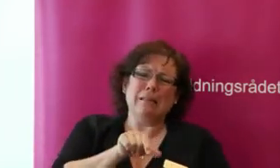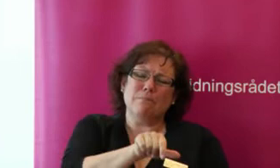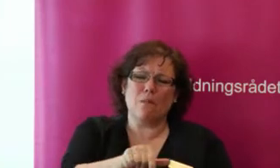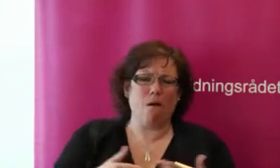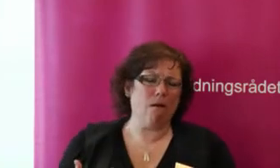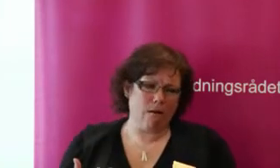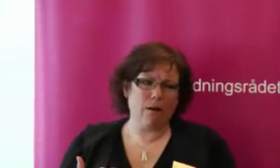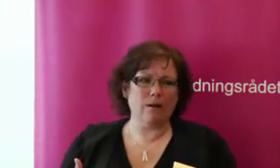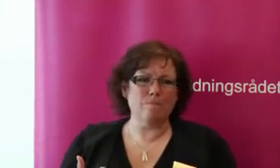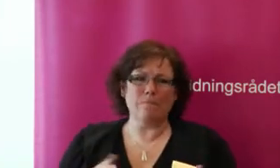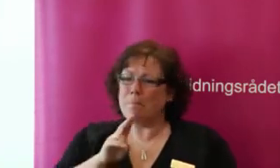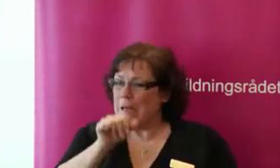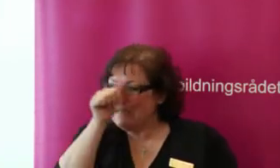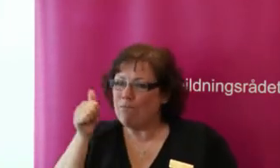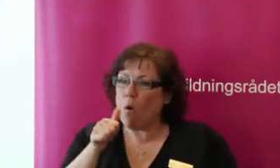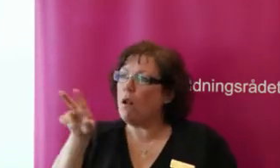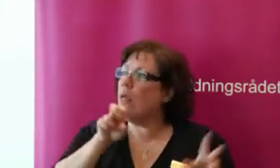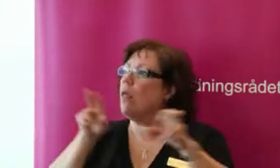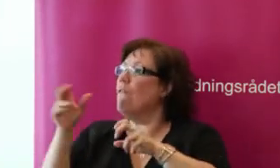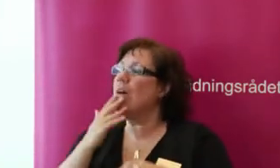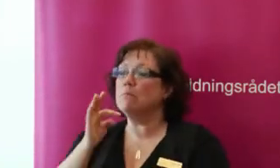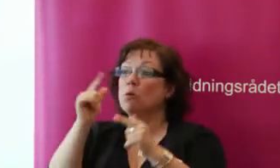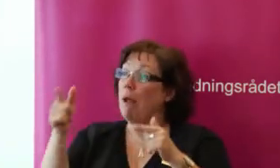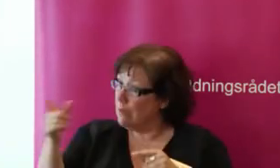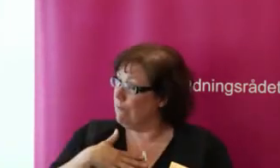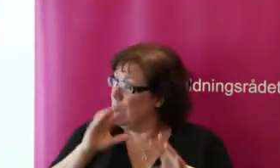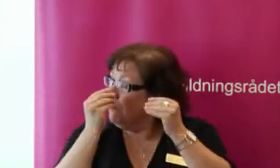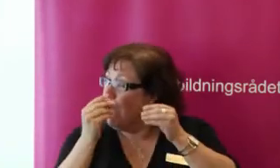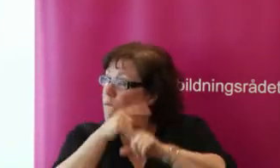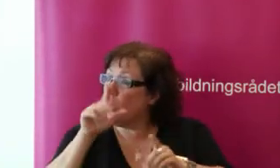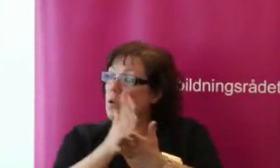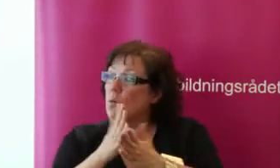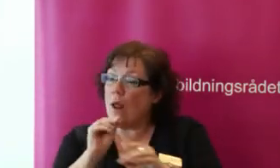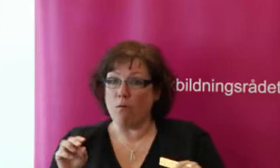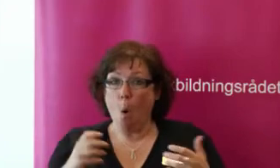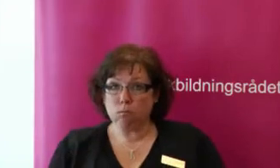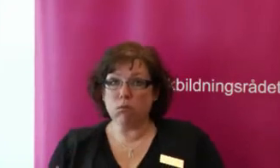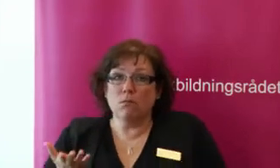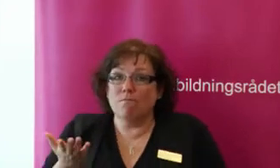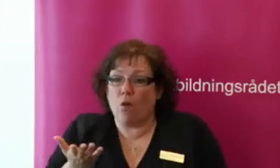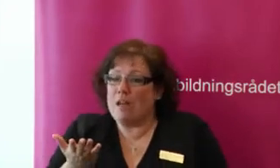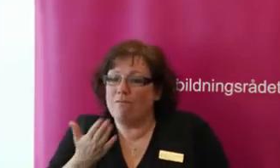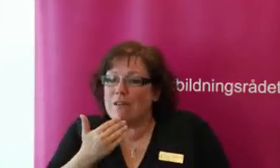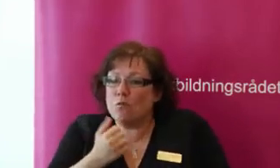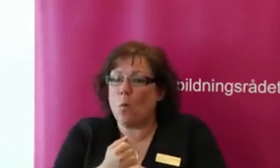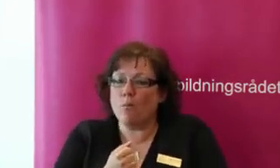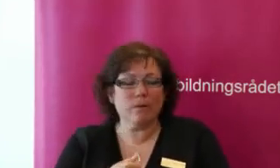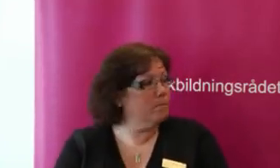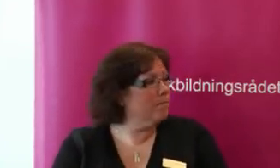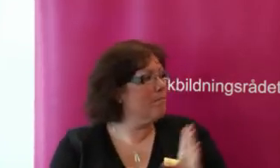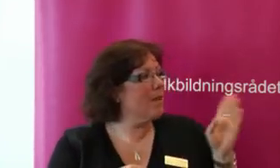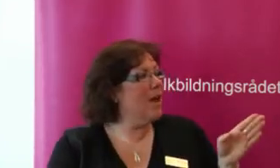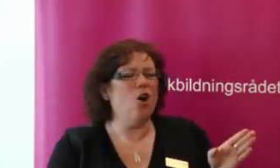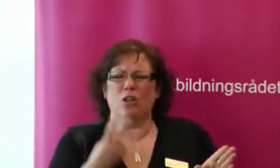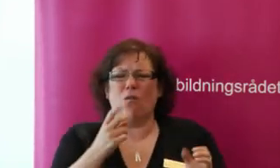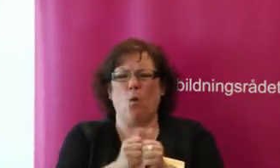liksom vem som helst till att vilja bli folkhögskollärare om man inte vet om man sen får ett jobb. Mats och sen Britten. Ja, två saker. Det ena när